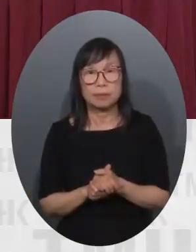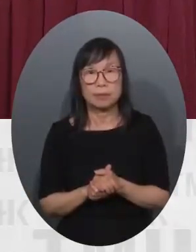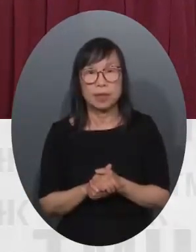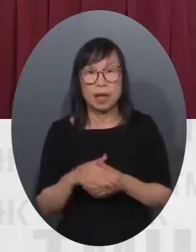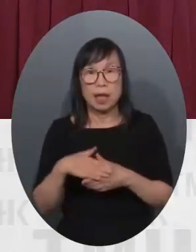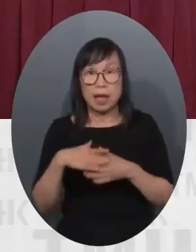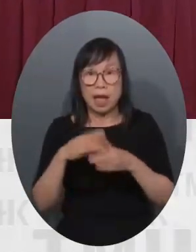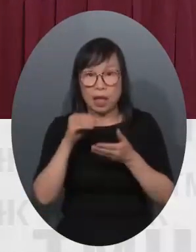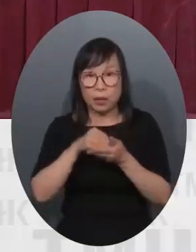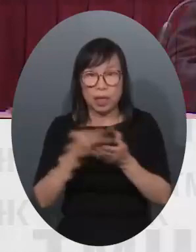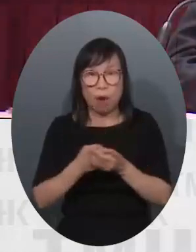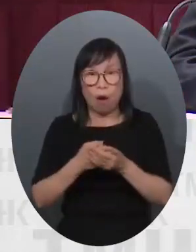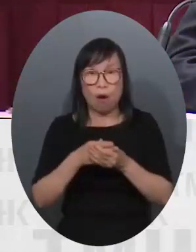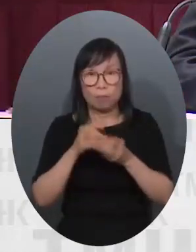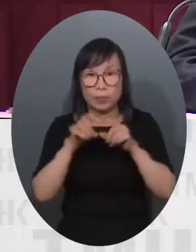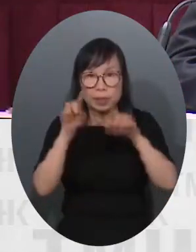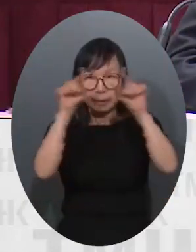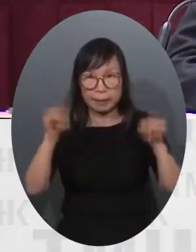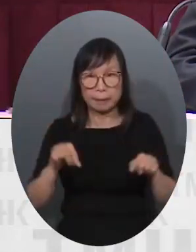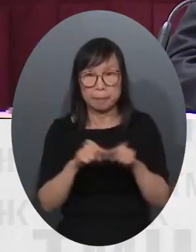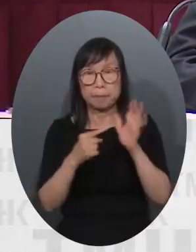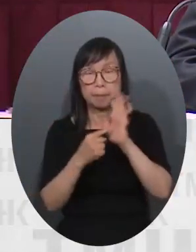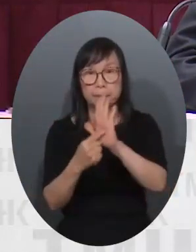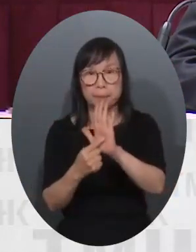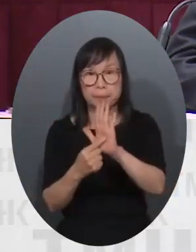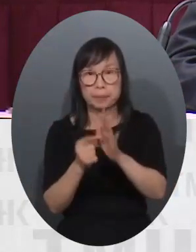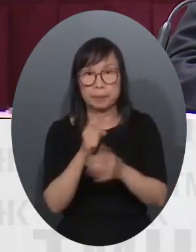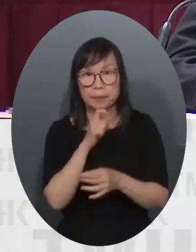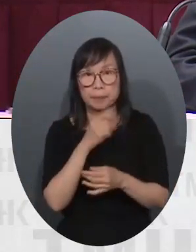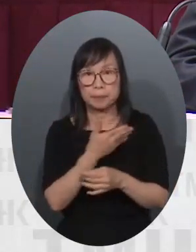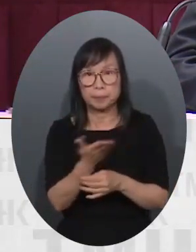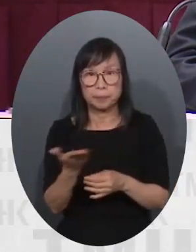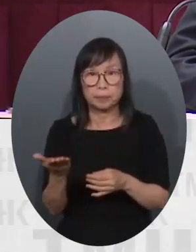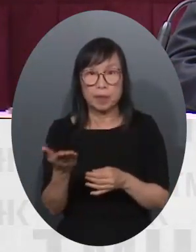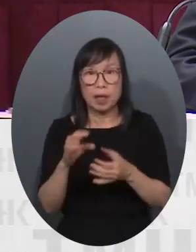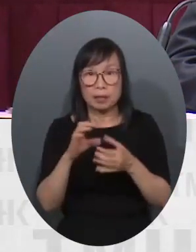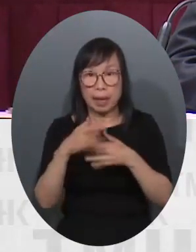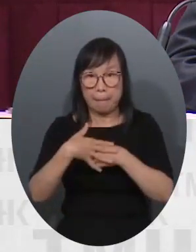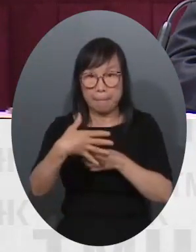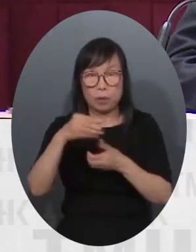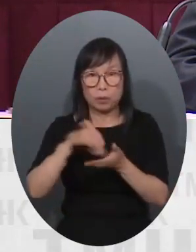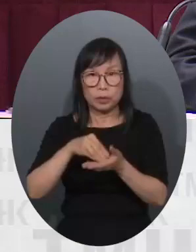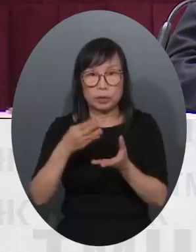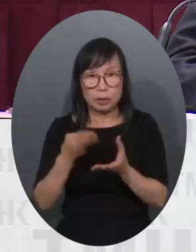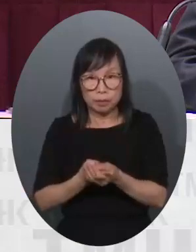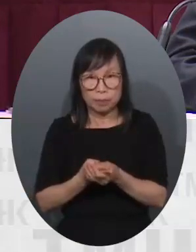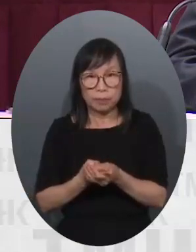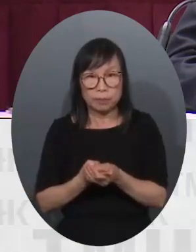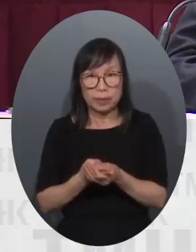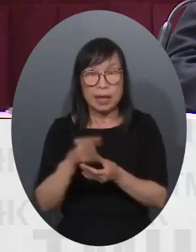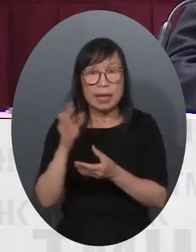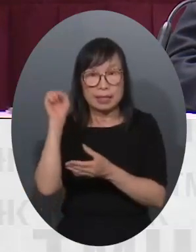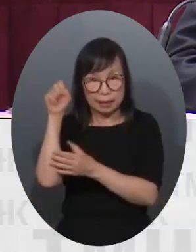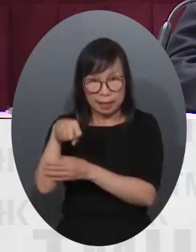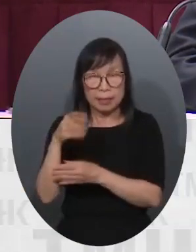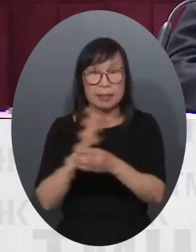決議案的投票結果已經顯示在屏幕上。各位，由於第5(c) 決議案的贊成